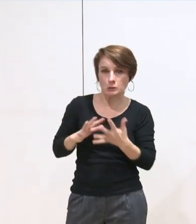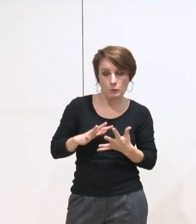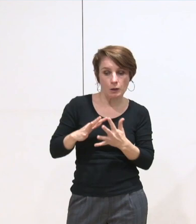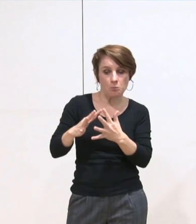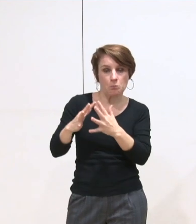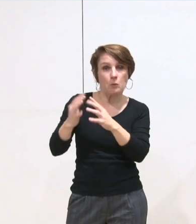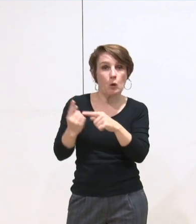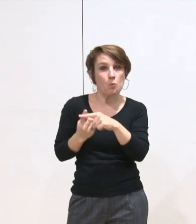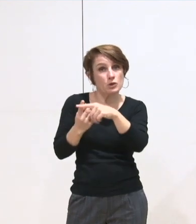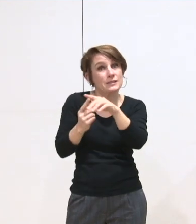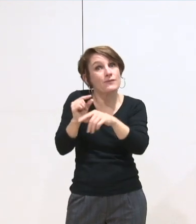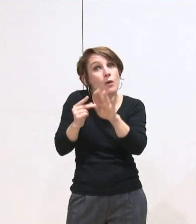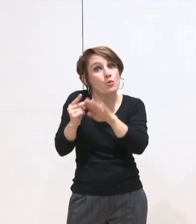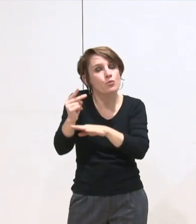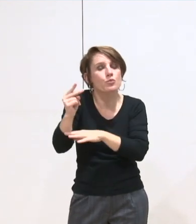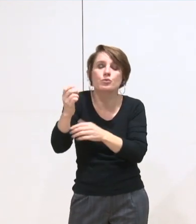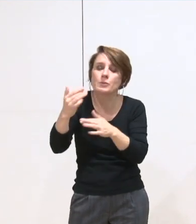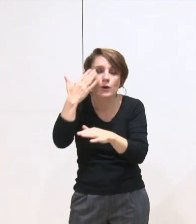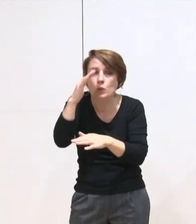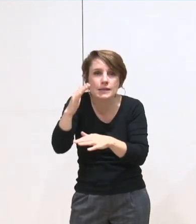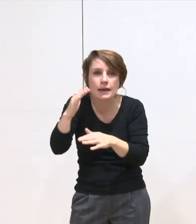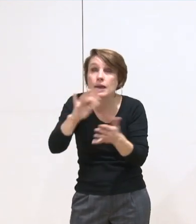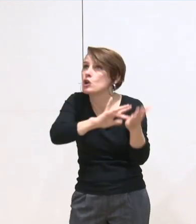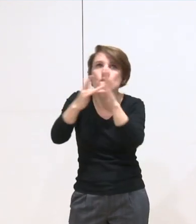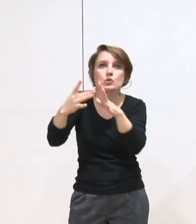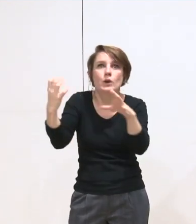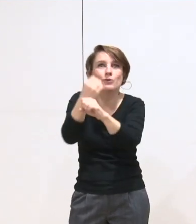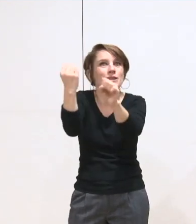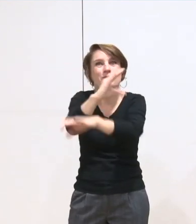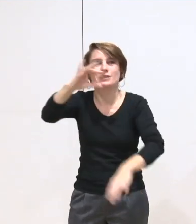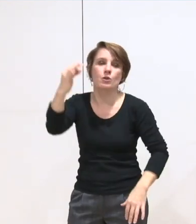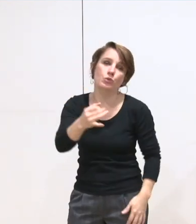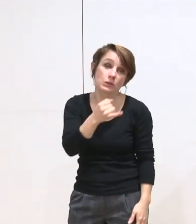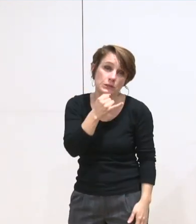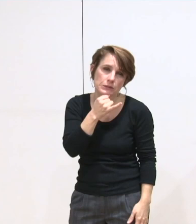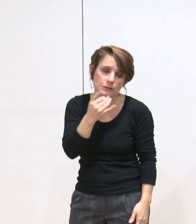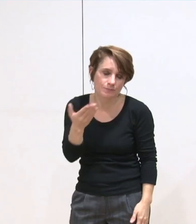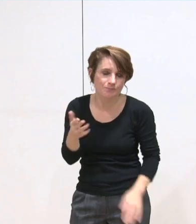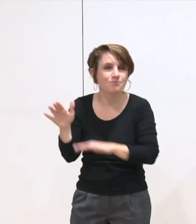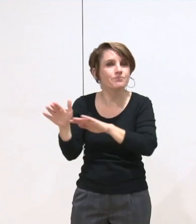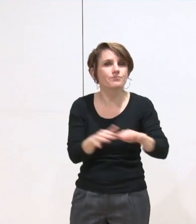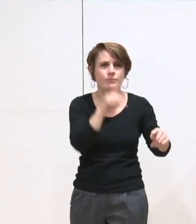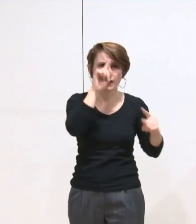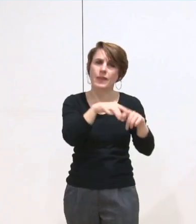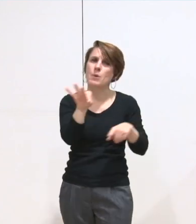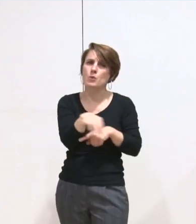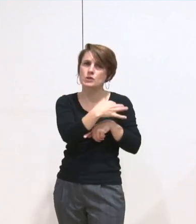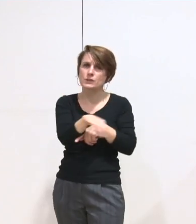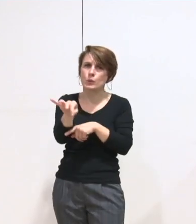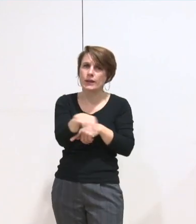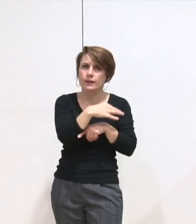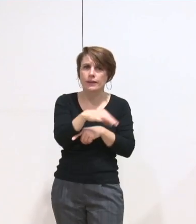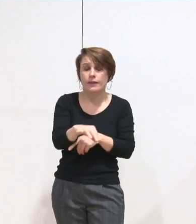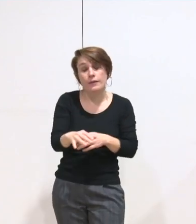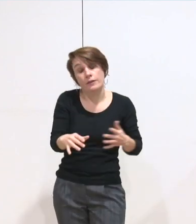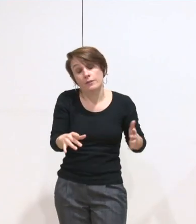nous sommes bien conscients qu'il ne produit pas tous les effets escomptés. Sur la prostitution, outre les outils classiques